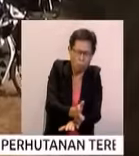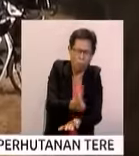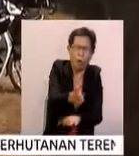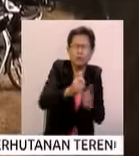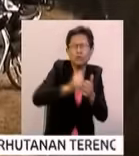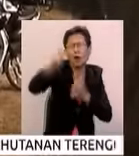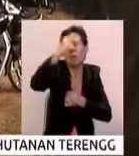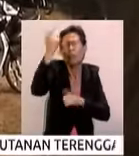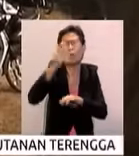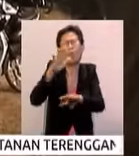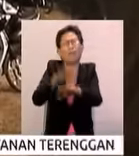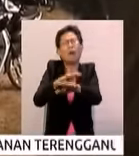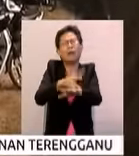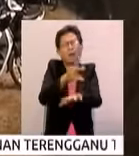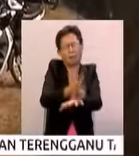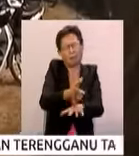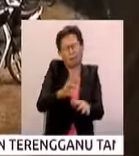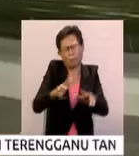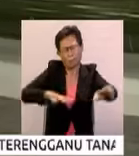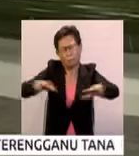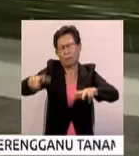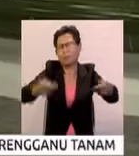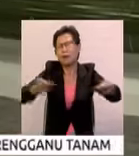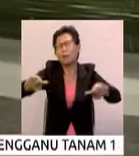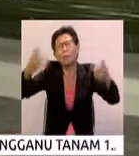yang banyak di sepanjang laluan.